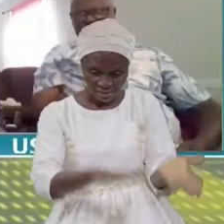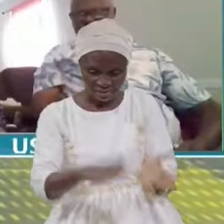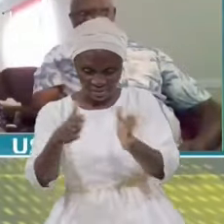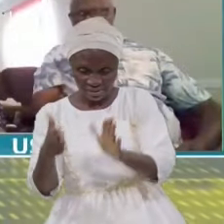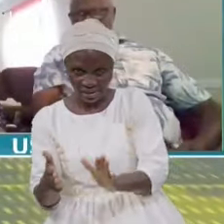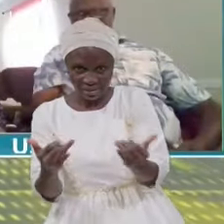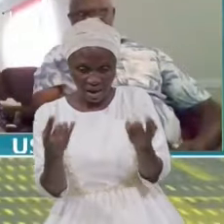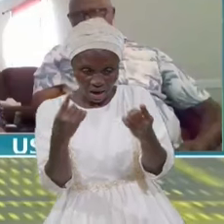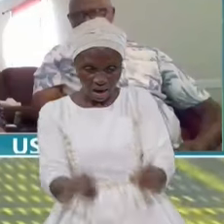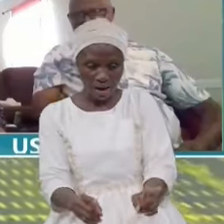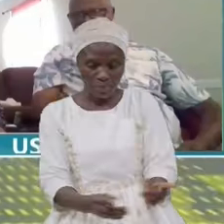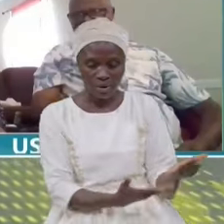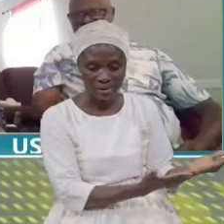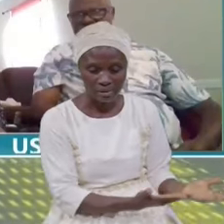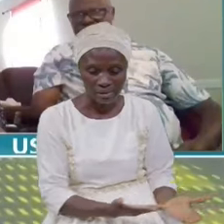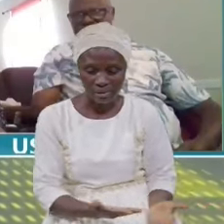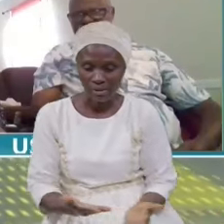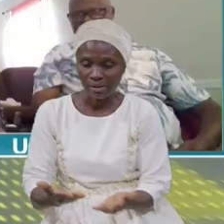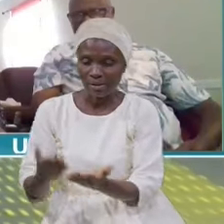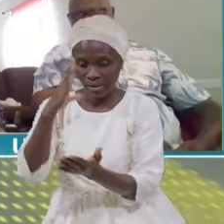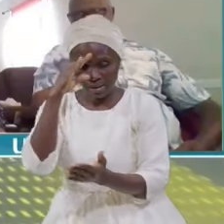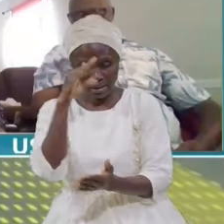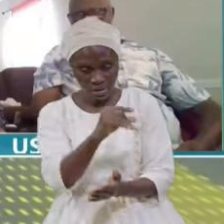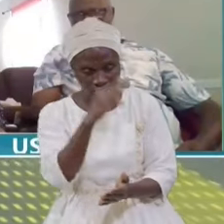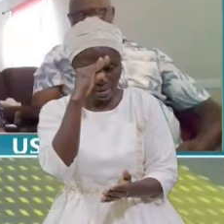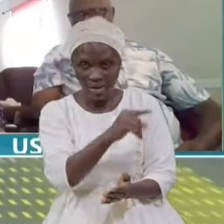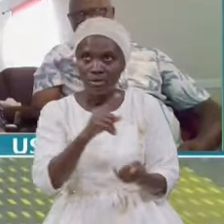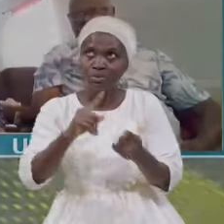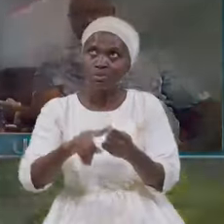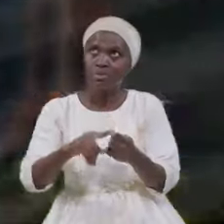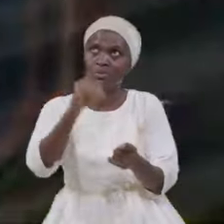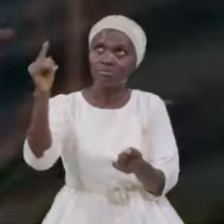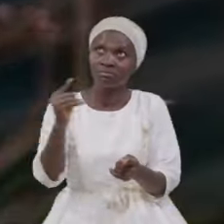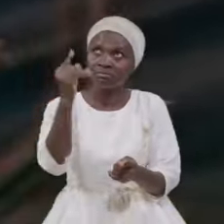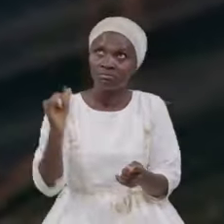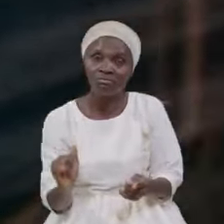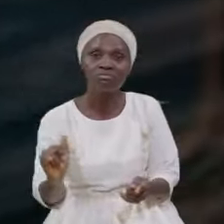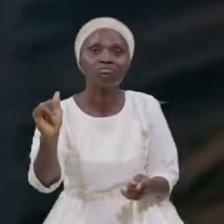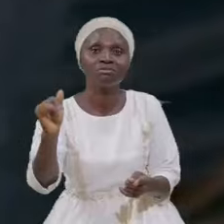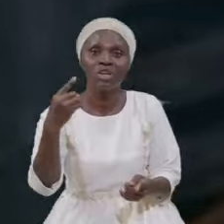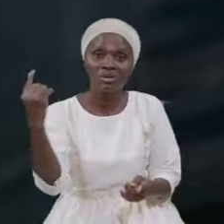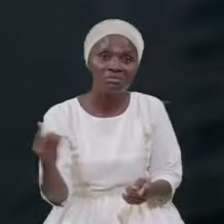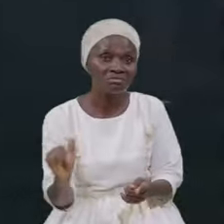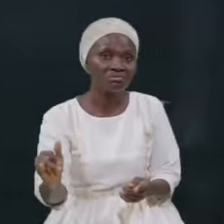l'éternité. Il avait tous les privilèges, il avait tous les messages, mais